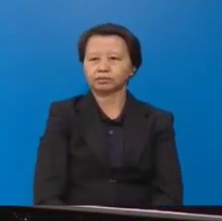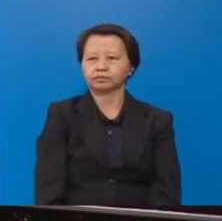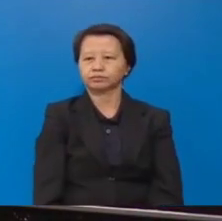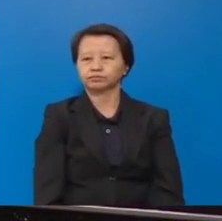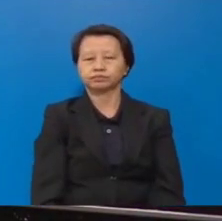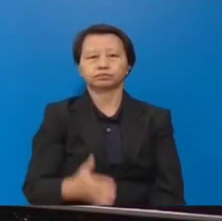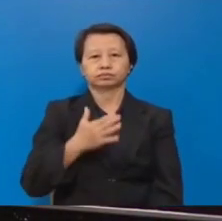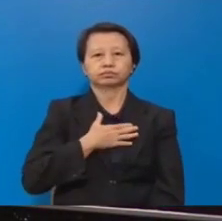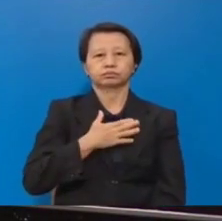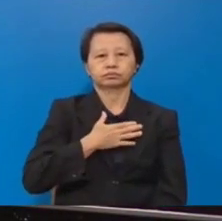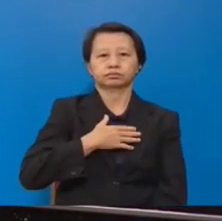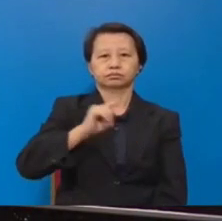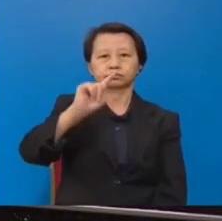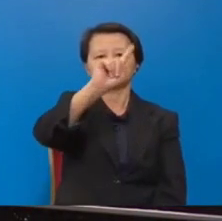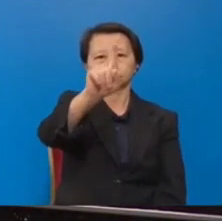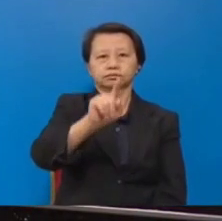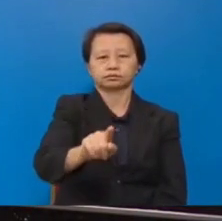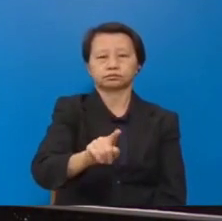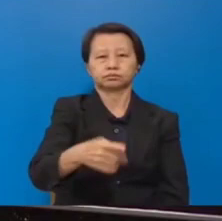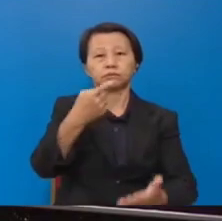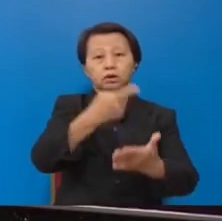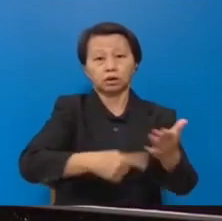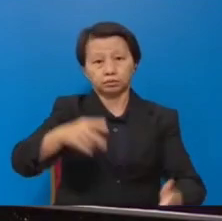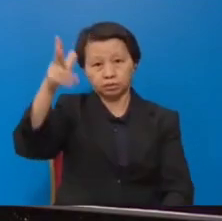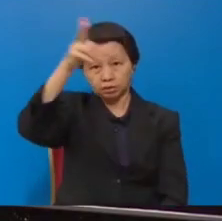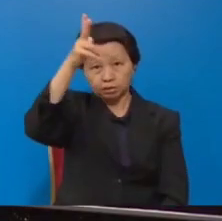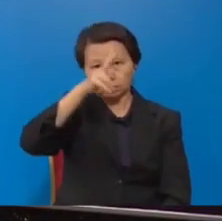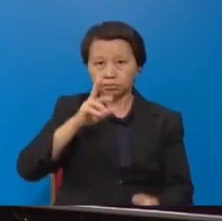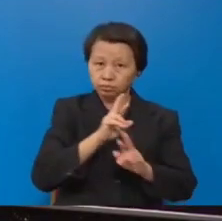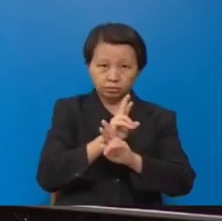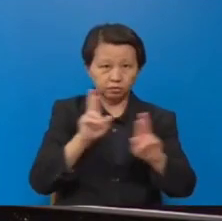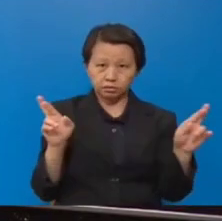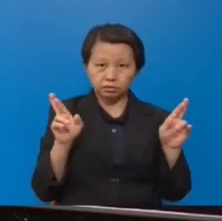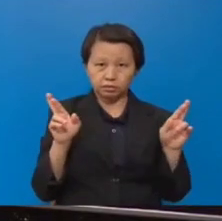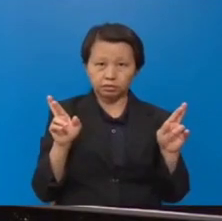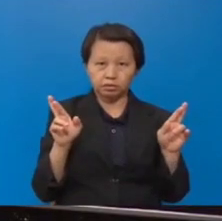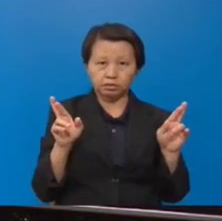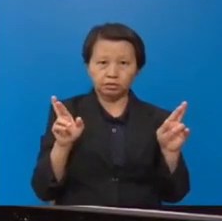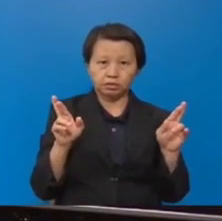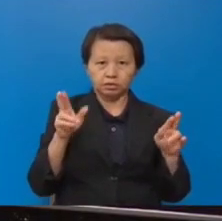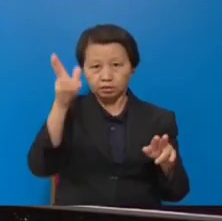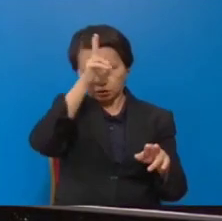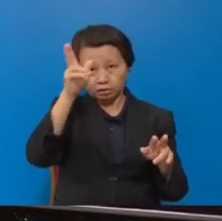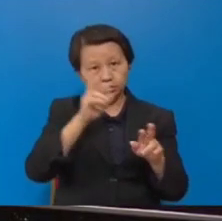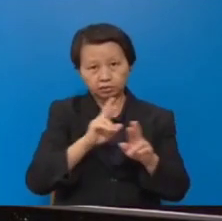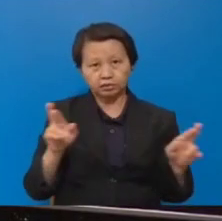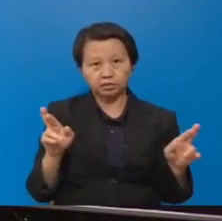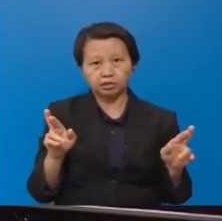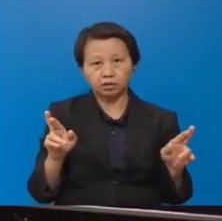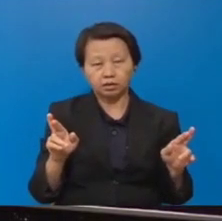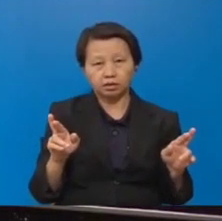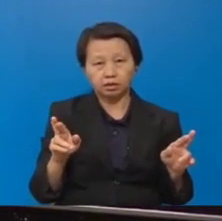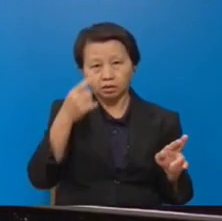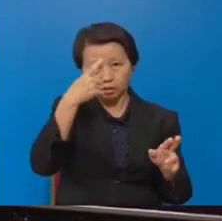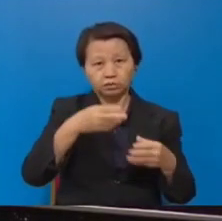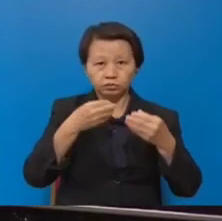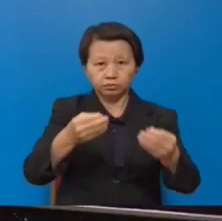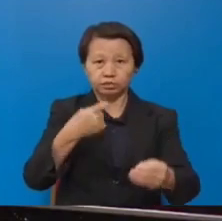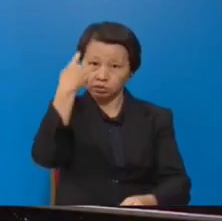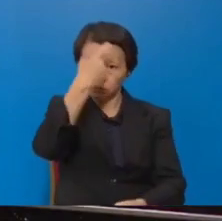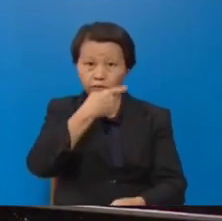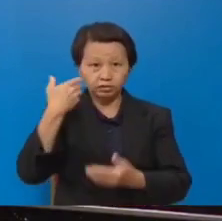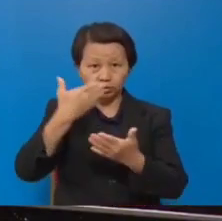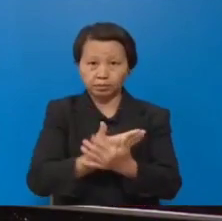soalan saya ialah Apakah kerajaan bersedia untuk memberikan